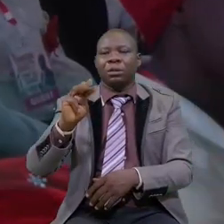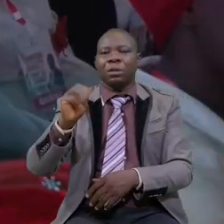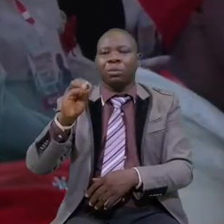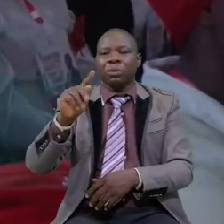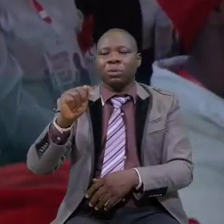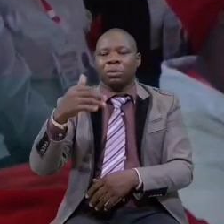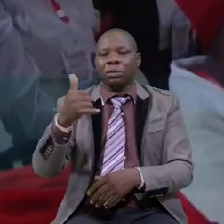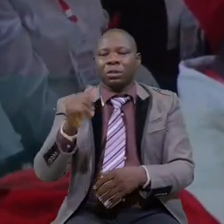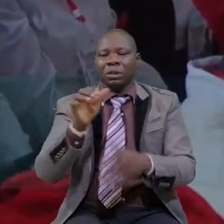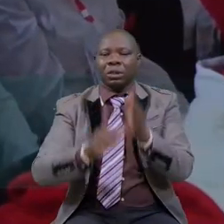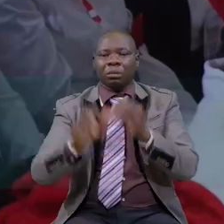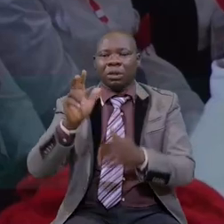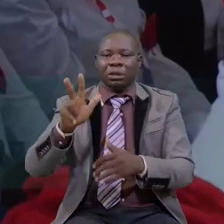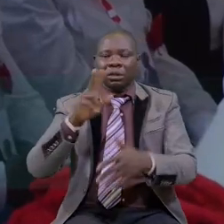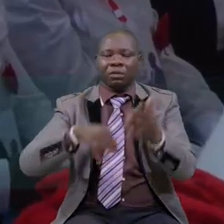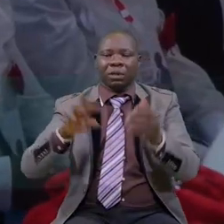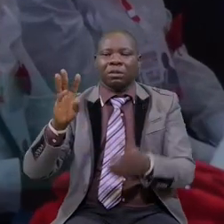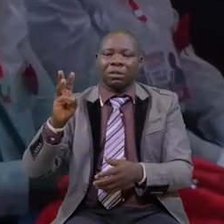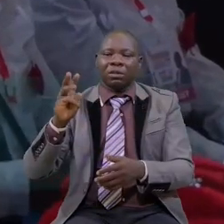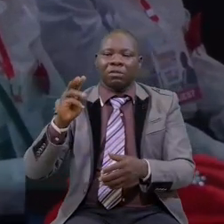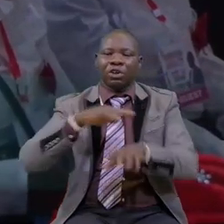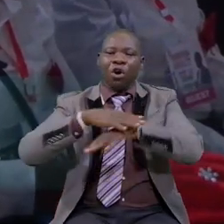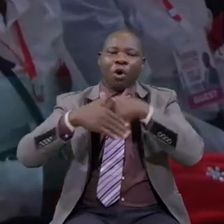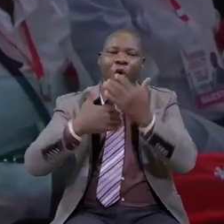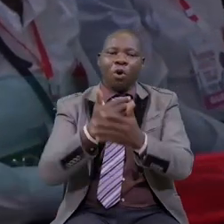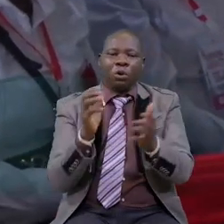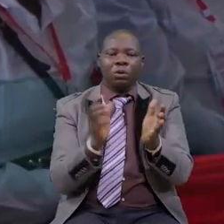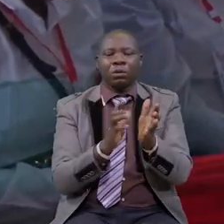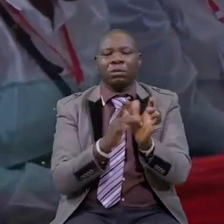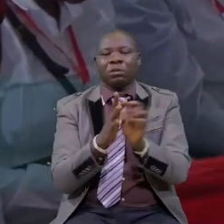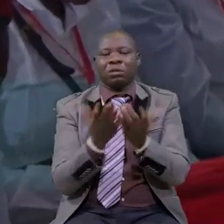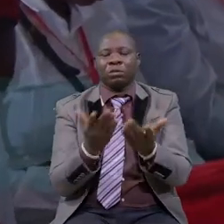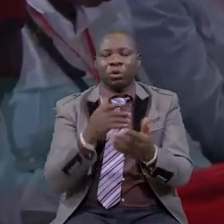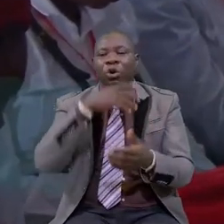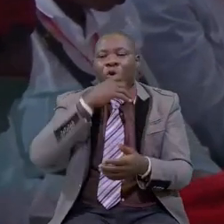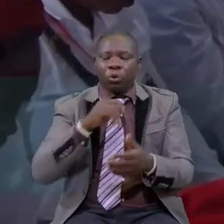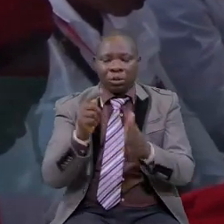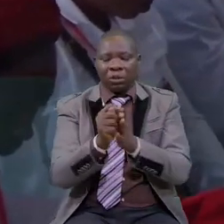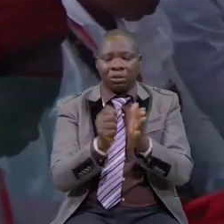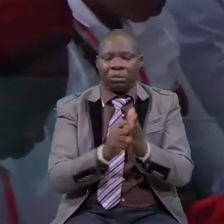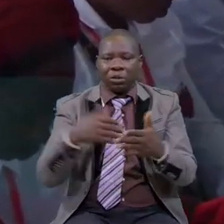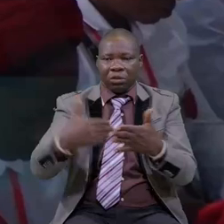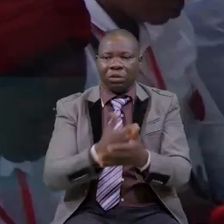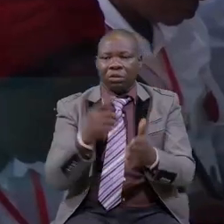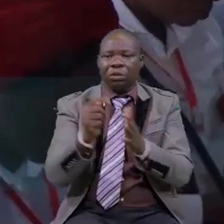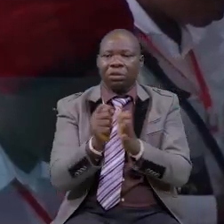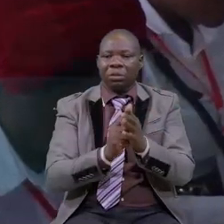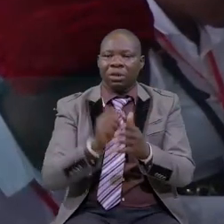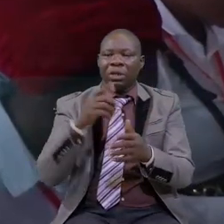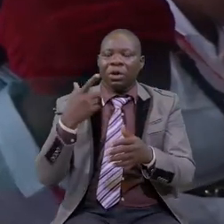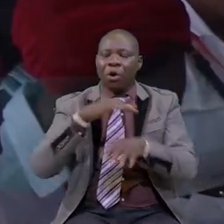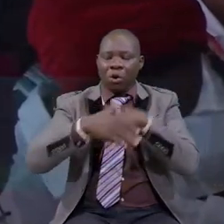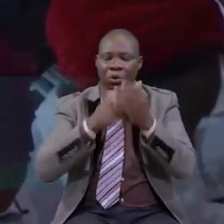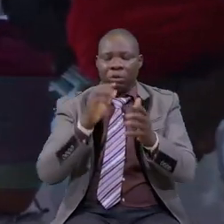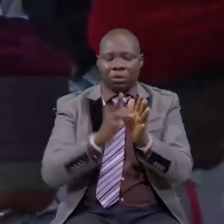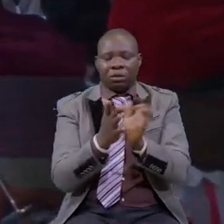le verset 2 Timothée, toute écriture, ancien comme nouveau testament, toute écriture, ce qui est historique,